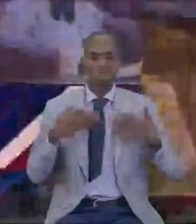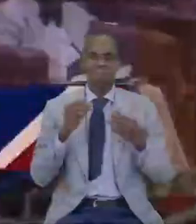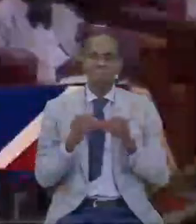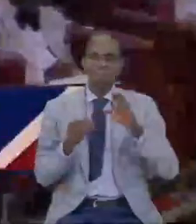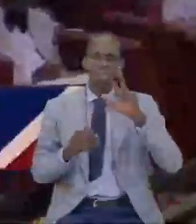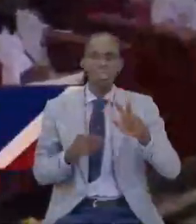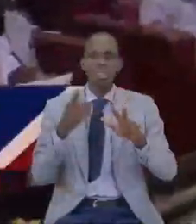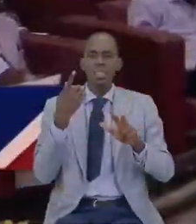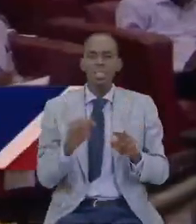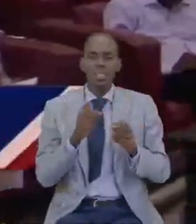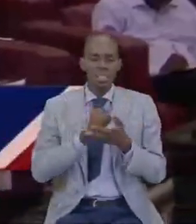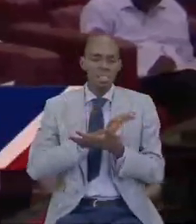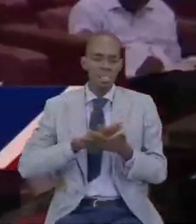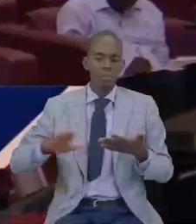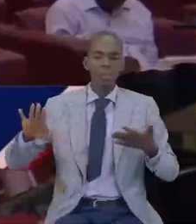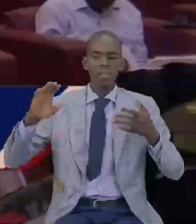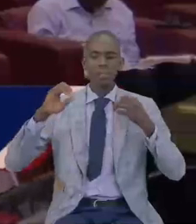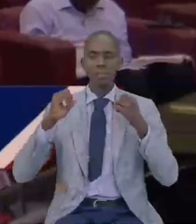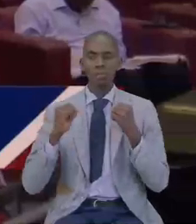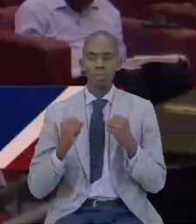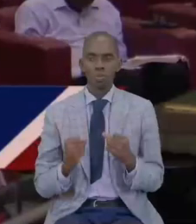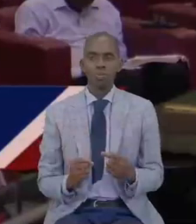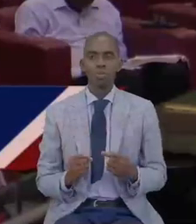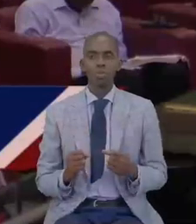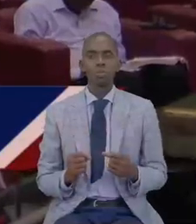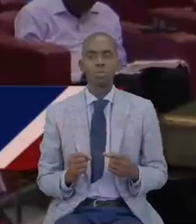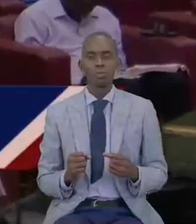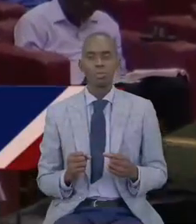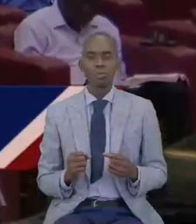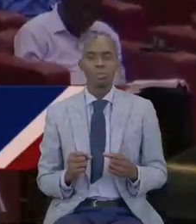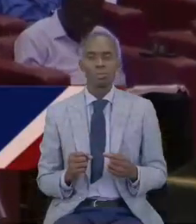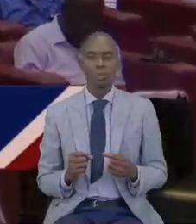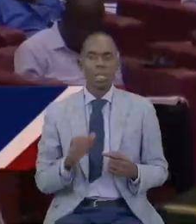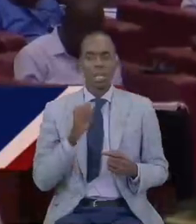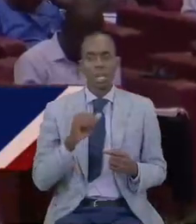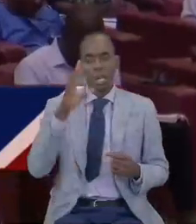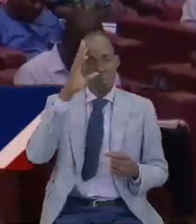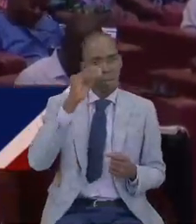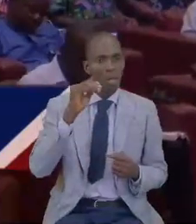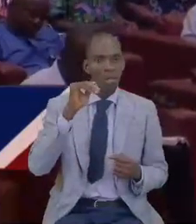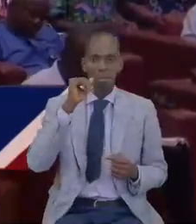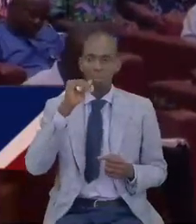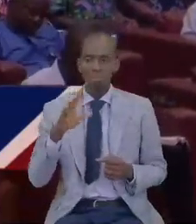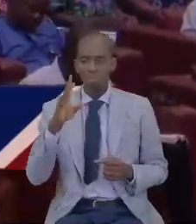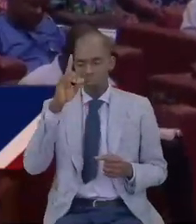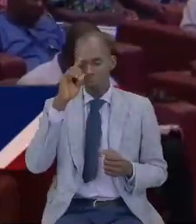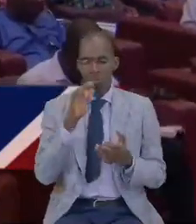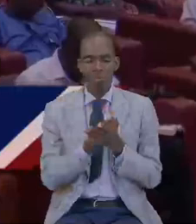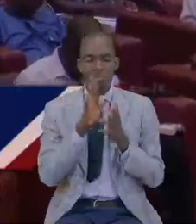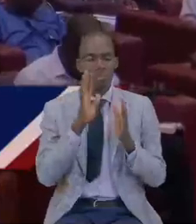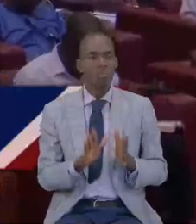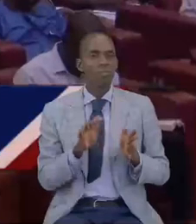sanctifiée, le courage, la fortitude sanctifiée. Un homme, une femme, un croyant qui a